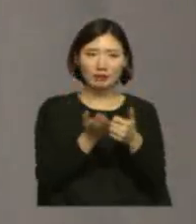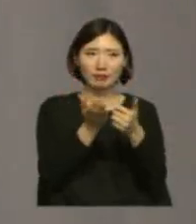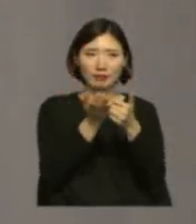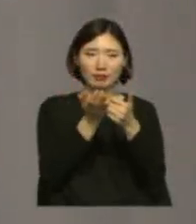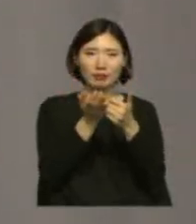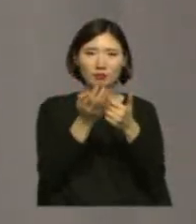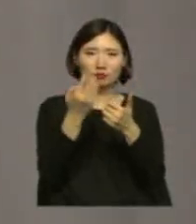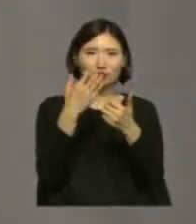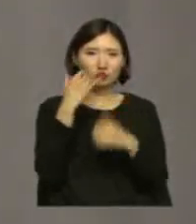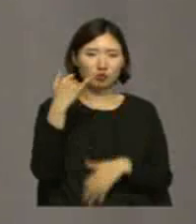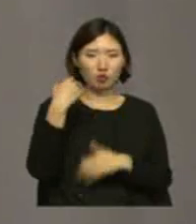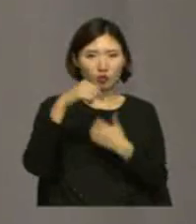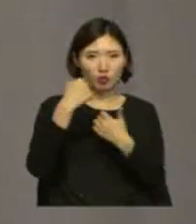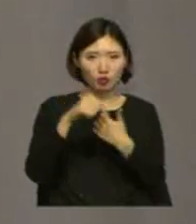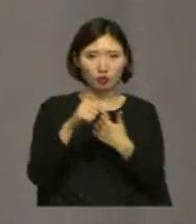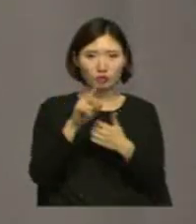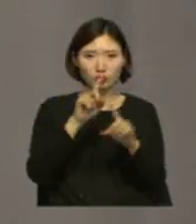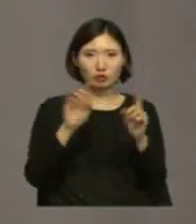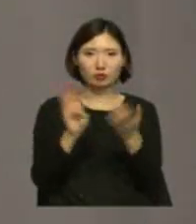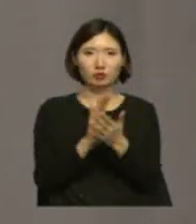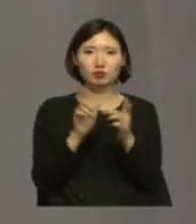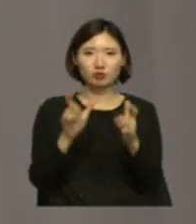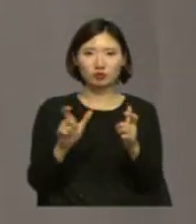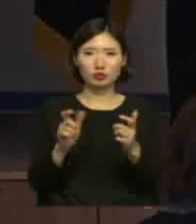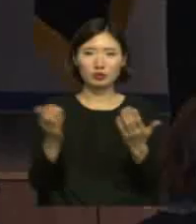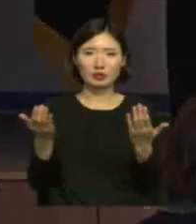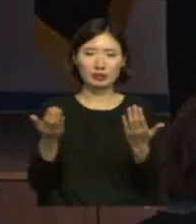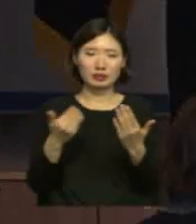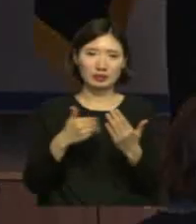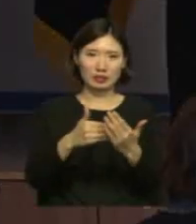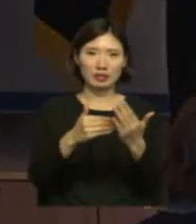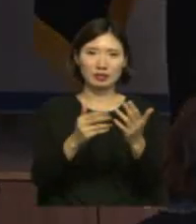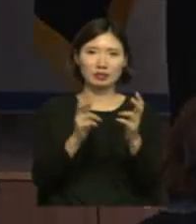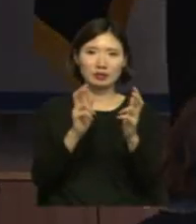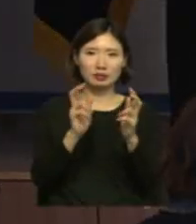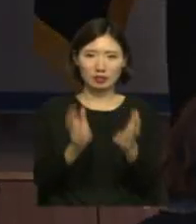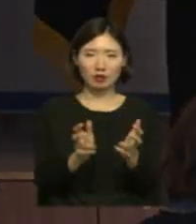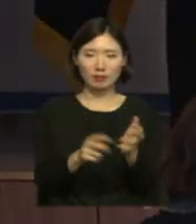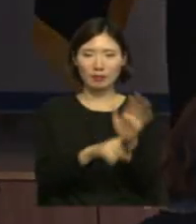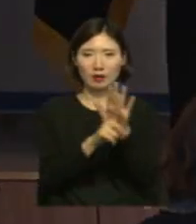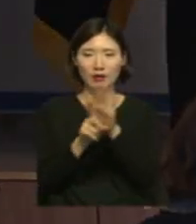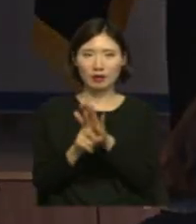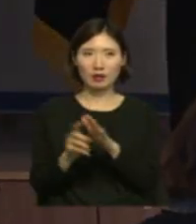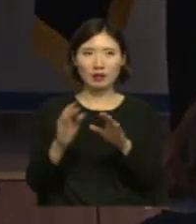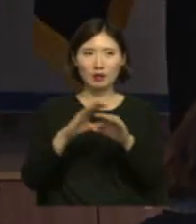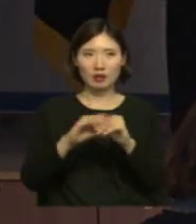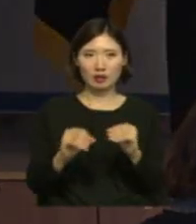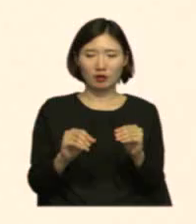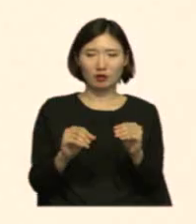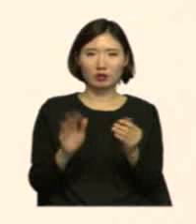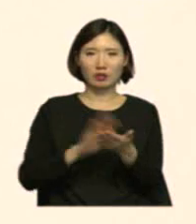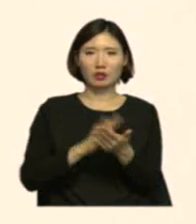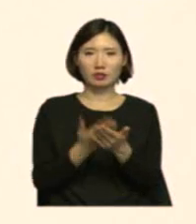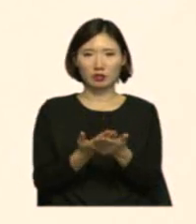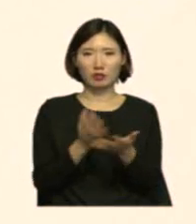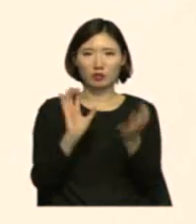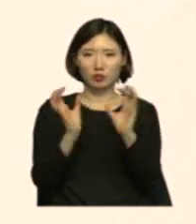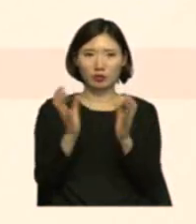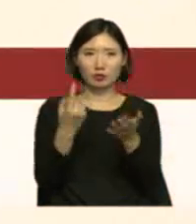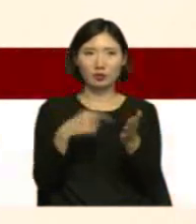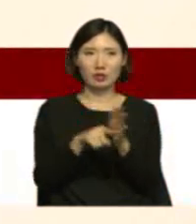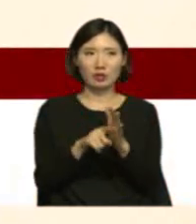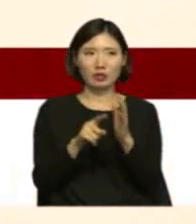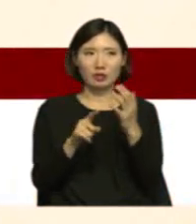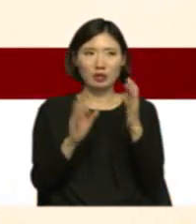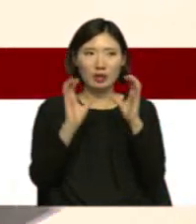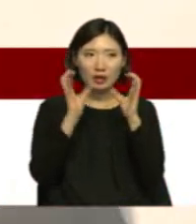부모 교육까지 성북구가 진행 중인 사업을 알리고 그 효과와 개선책도 논의하기 위한 차례입니다. 정말